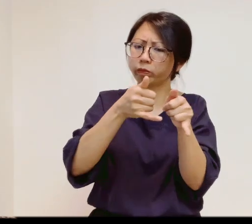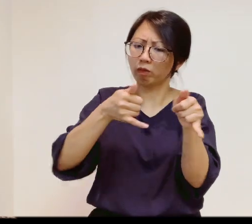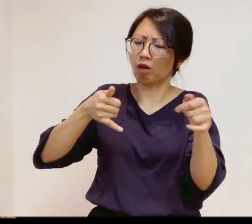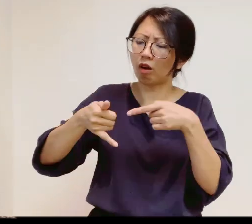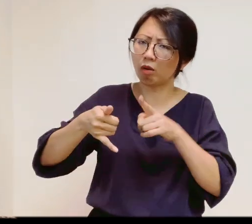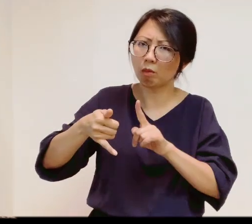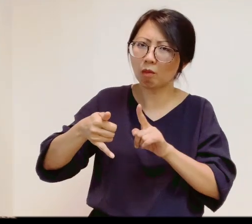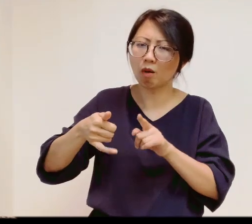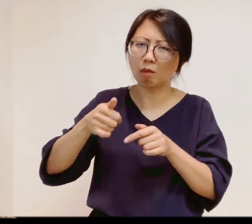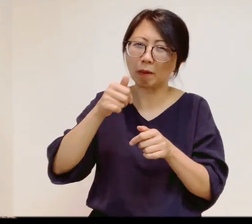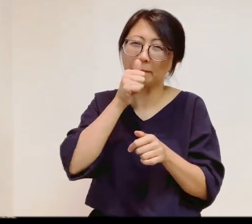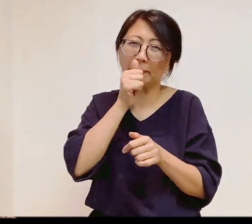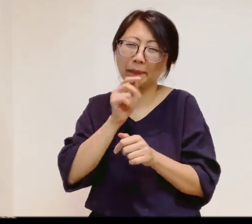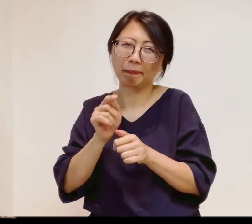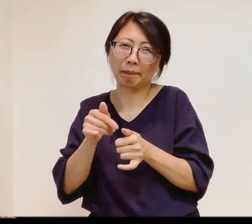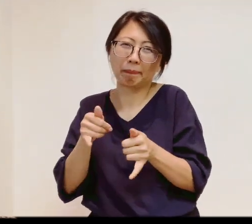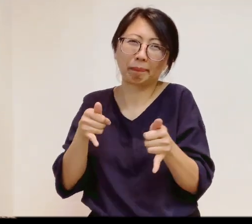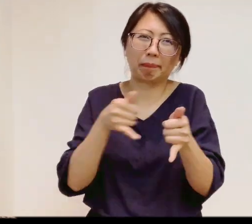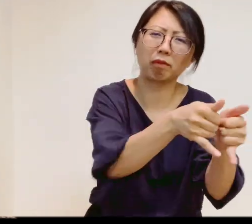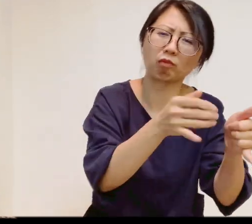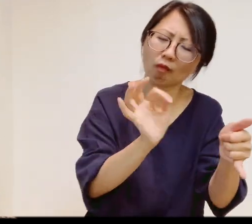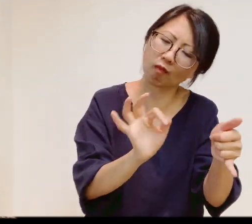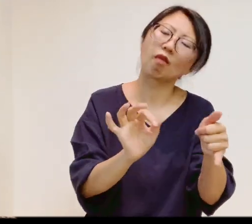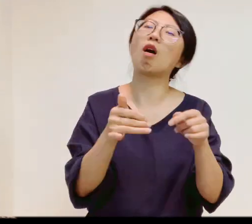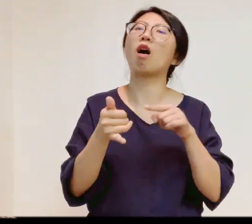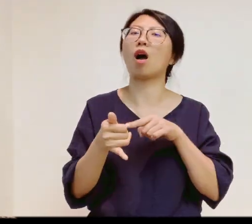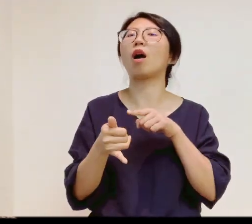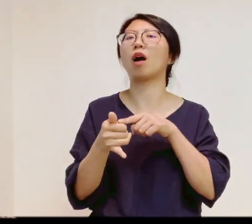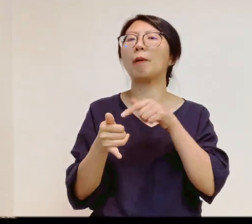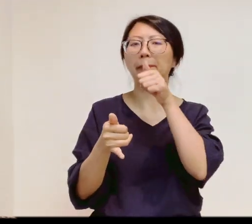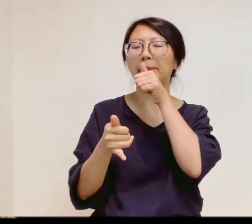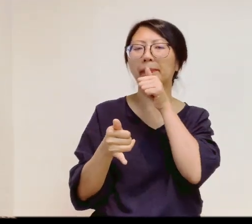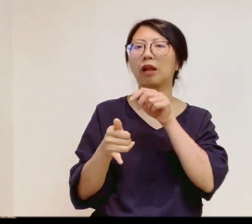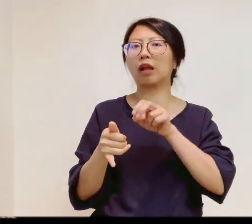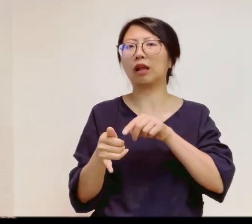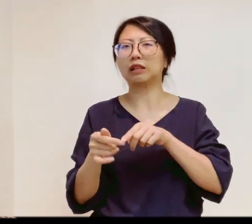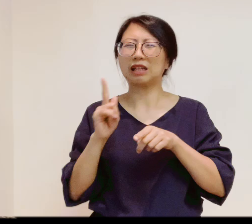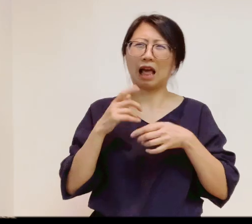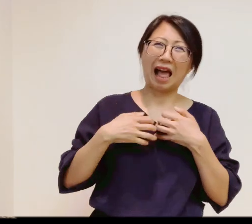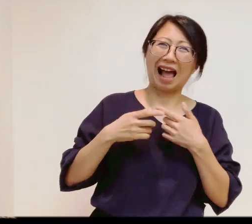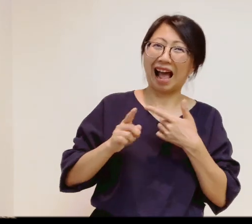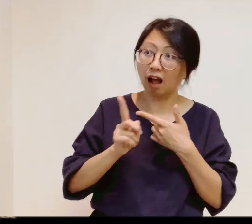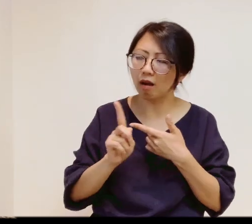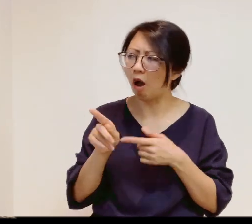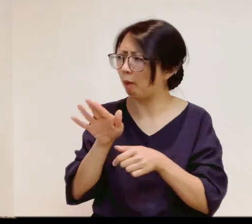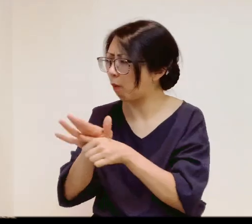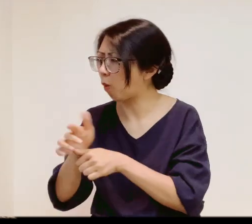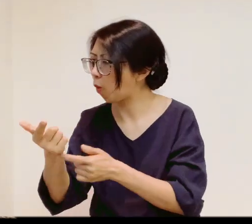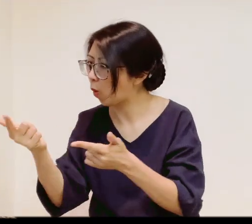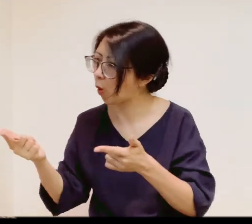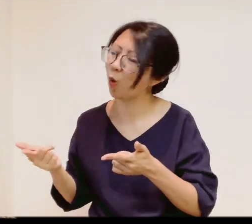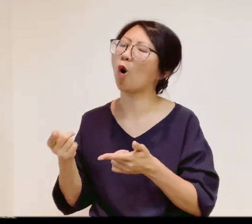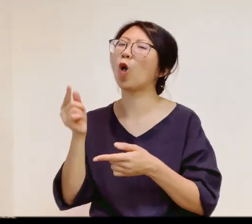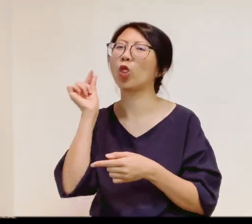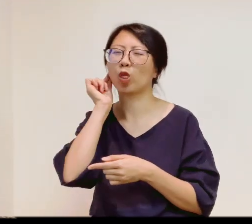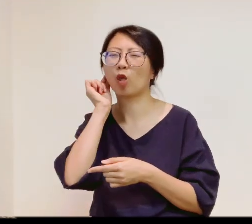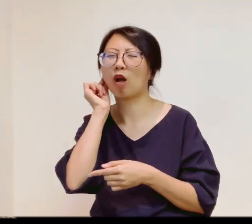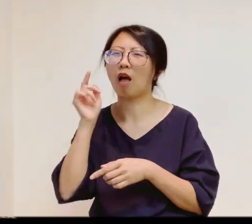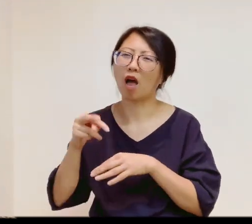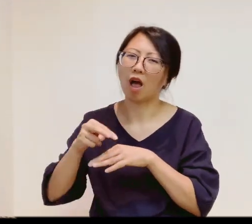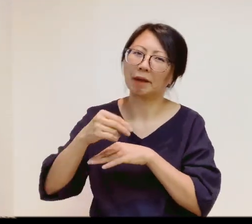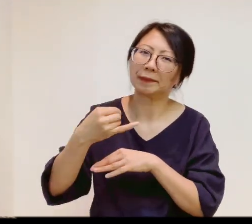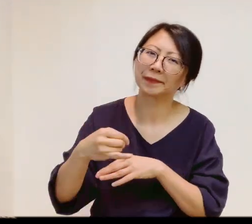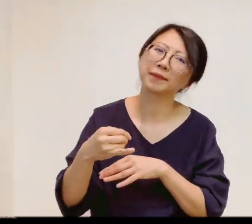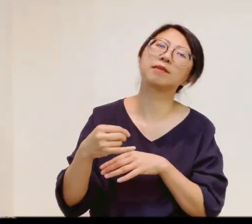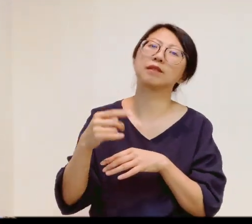爸唔見咗喎。咁啊，擰翻轉頭，原來爸爸咧喺嗰個咁危急嘅關頭咧，仍然喺度幫緊一啲咧走唔喐嘅